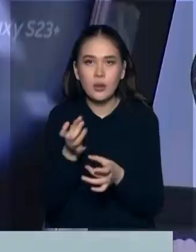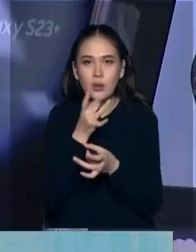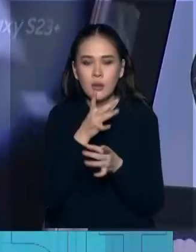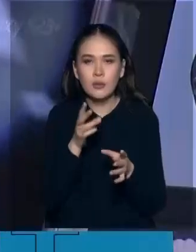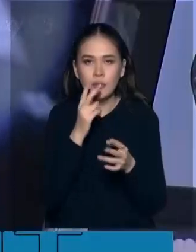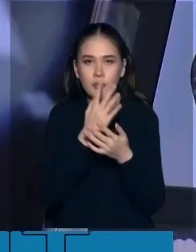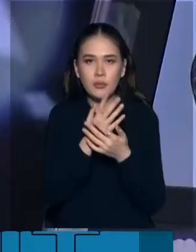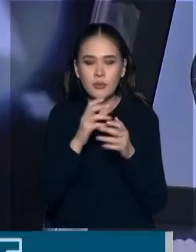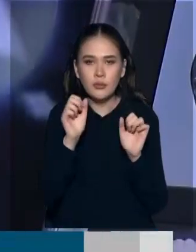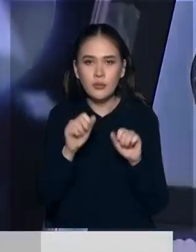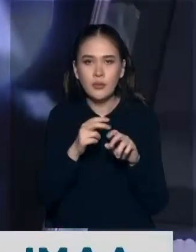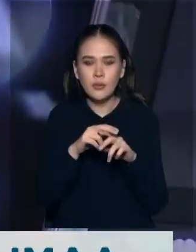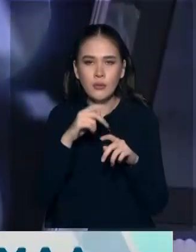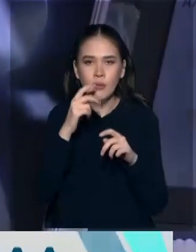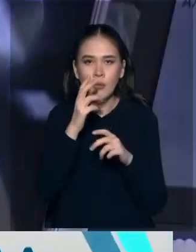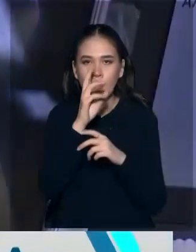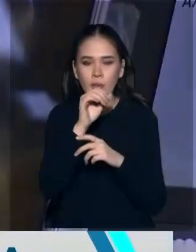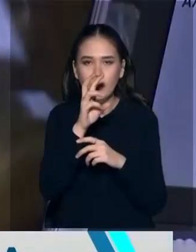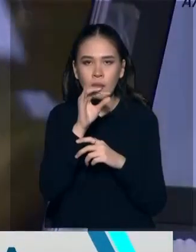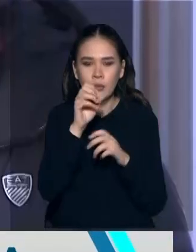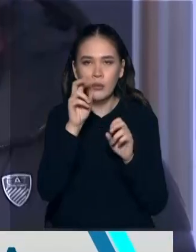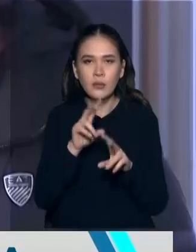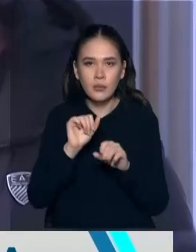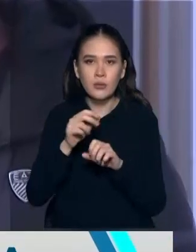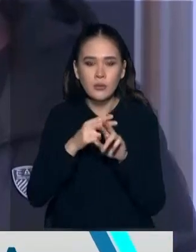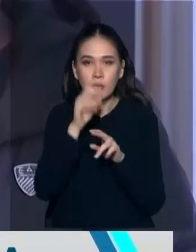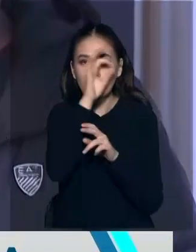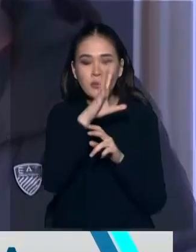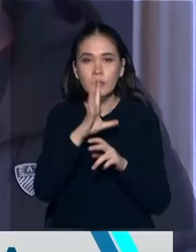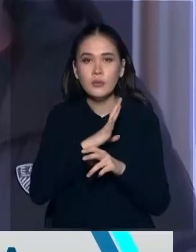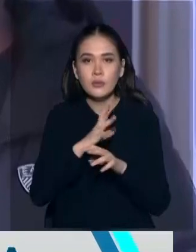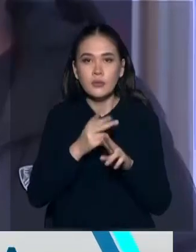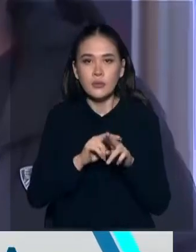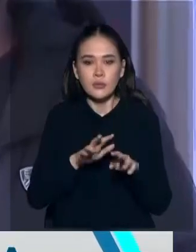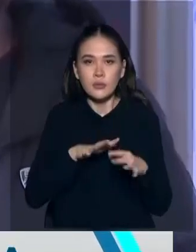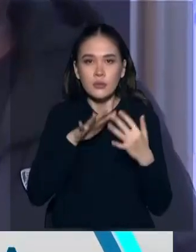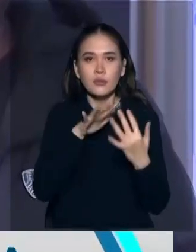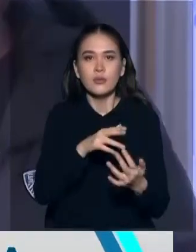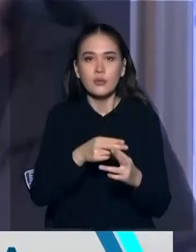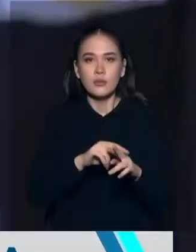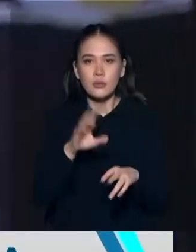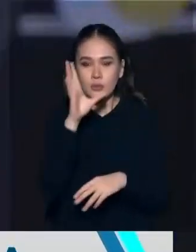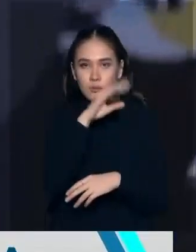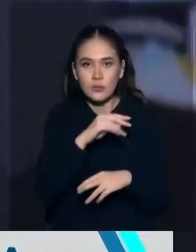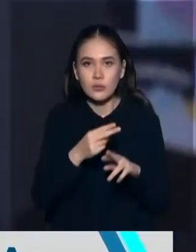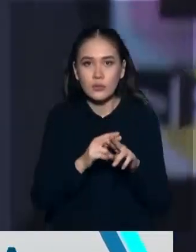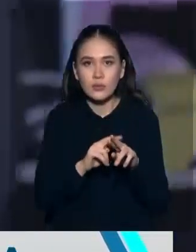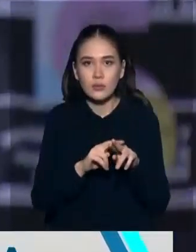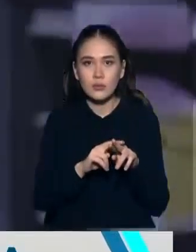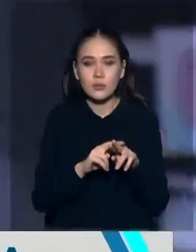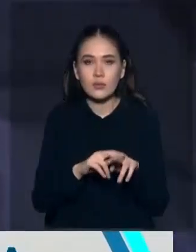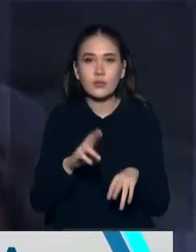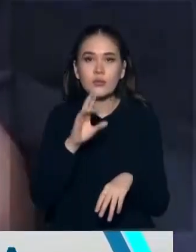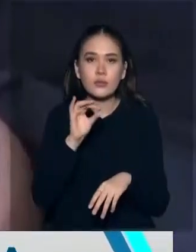байқалмайды. Камерадан бөлек қауіпсіздік тетіктері де толық жетілдірілген. Шабуылдың кез келген түріне төтеп бере алады деп отыр мамандар.